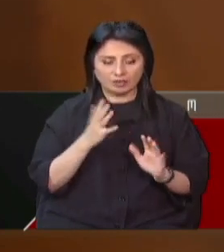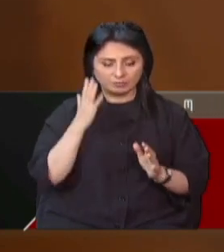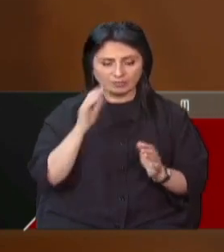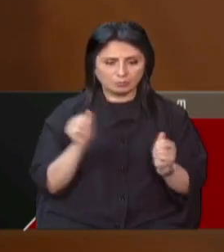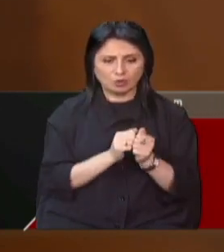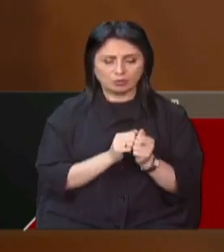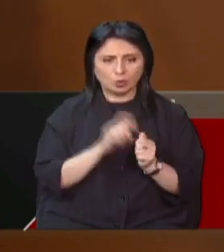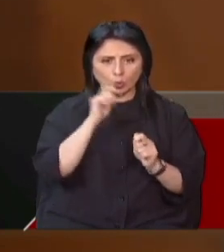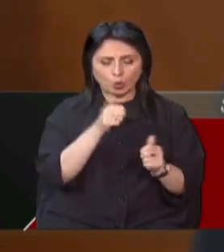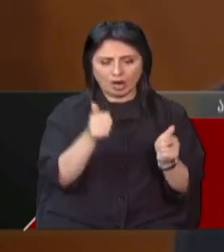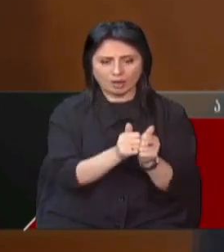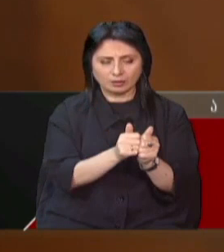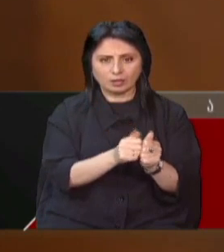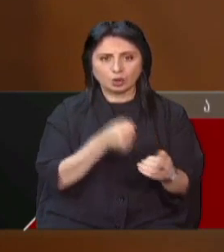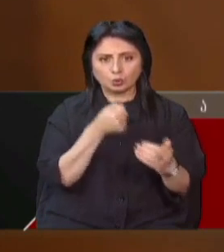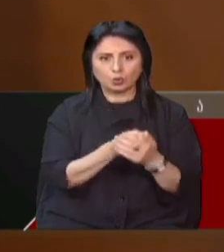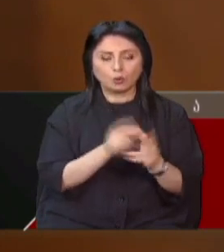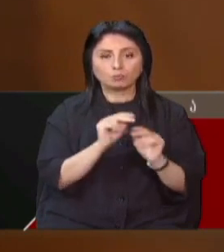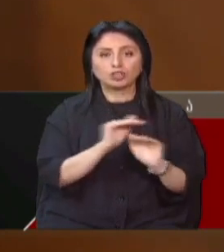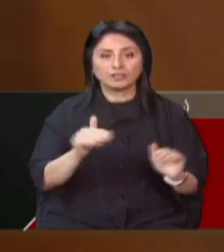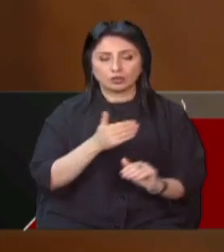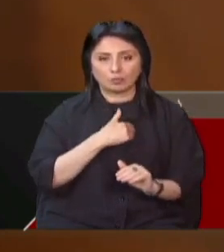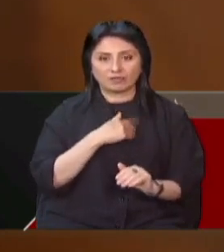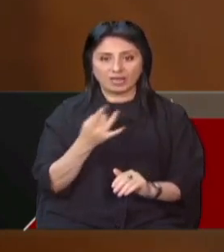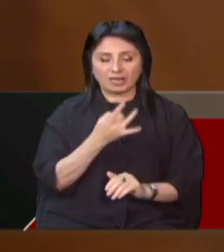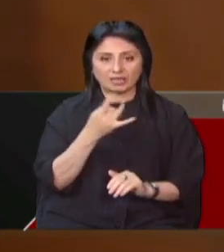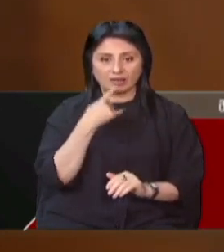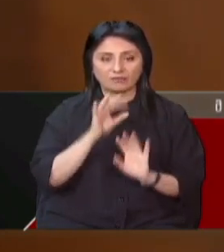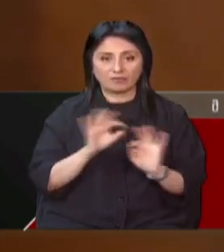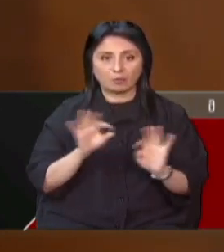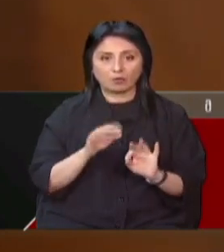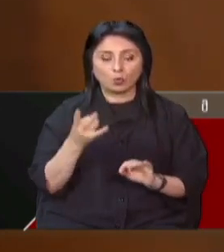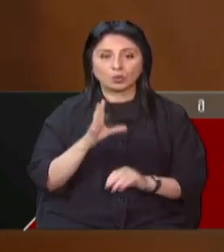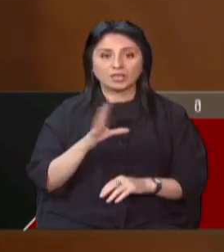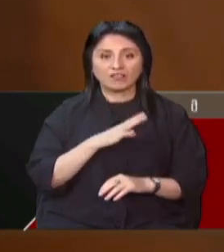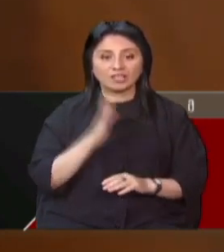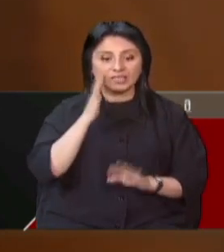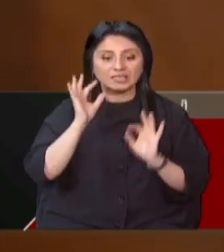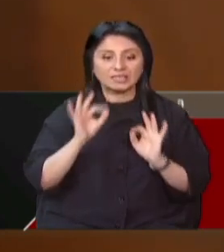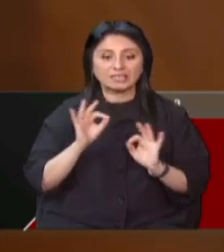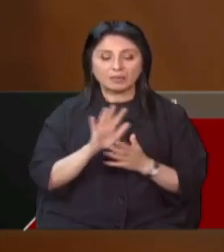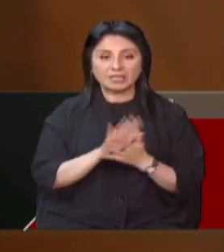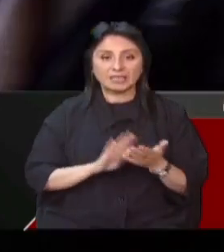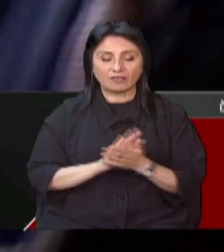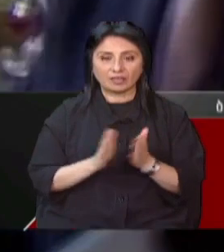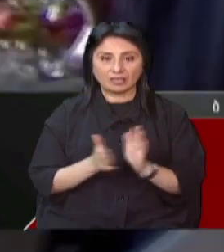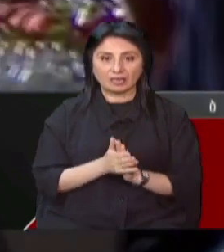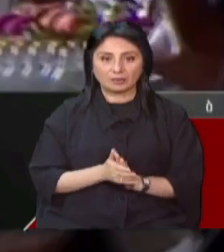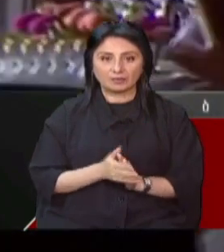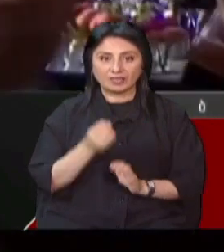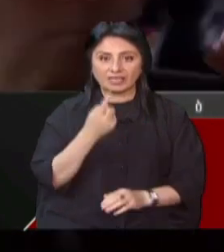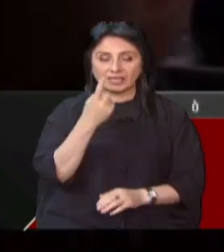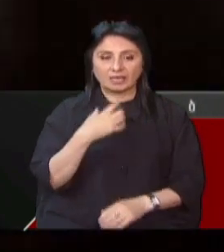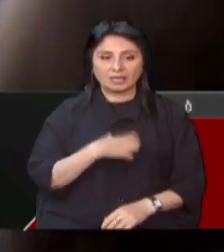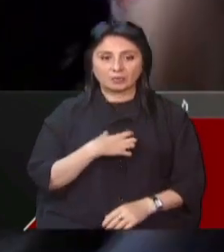ვართ, უკრაინელ ხალხს ყველა ჩვენგან სულს მშვიდობა, თუმცა კიდევ ერთხელ აღვნიშნავ, ის უნდა იყოს სამართლიანი და გრძელვადიანი. კიდევ